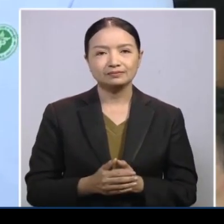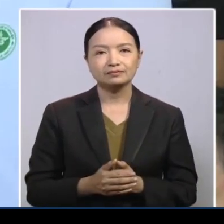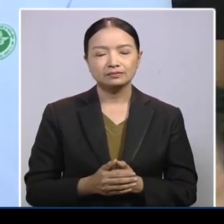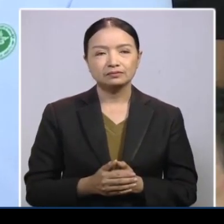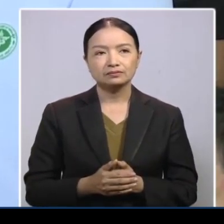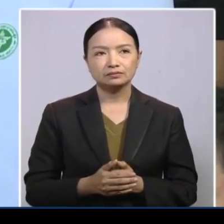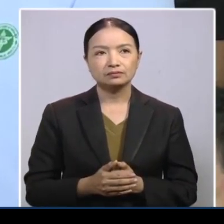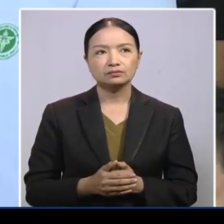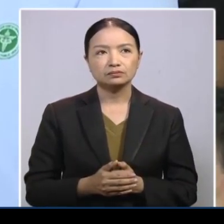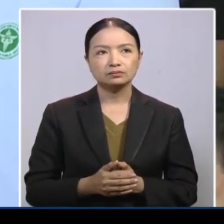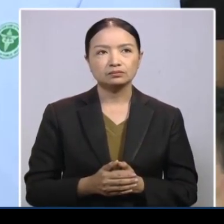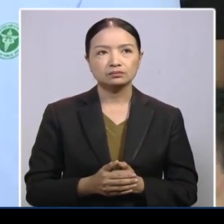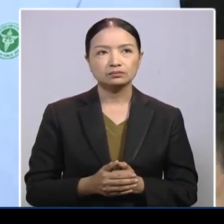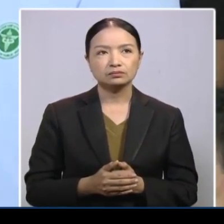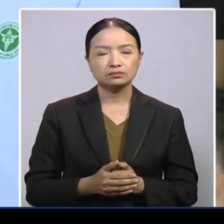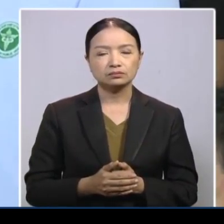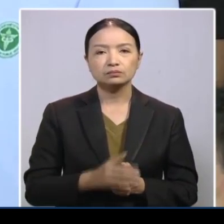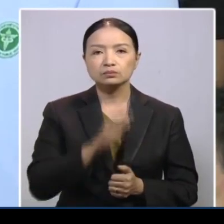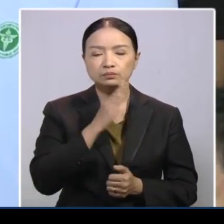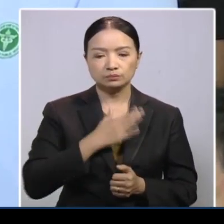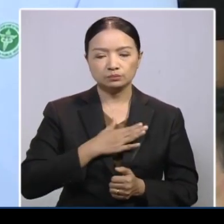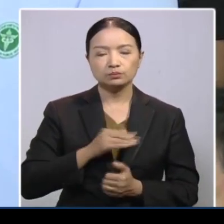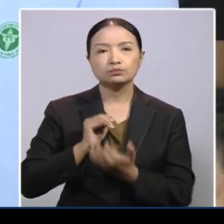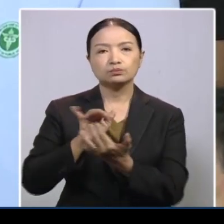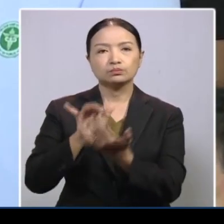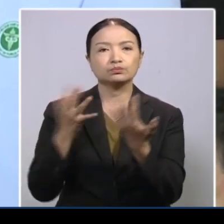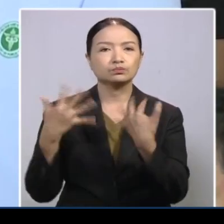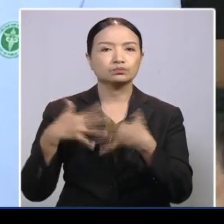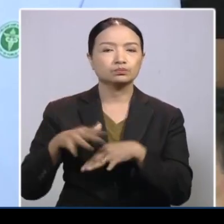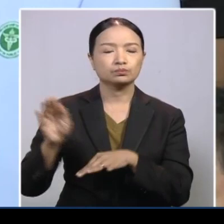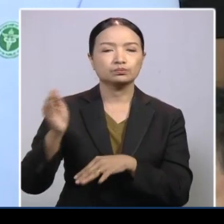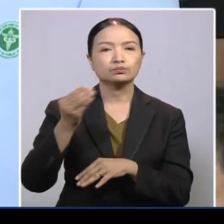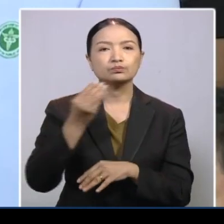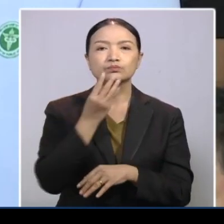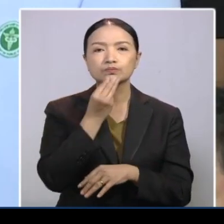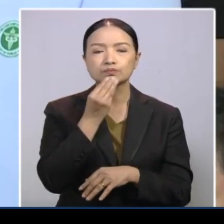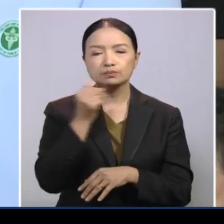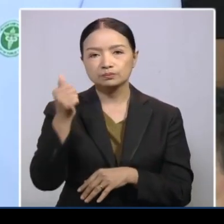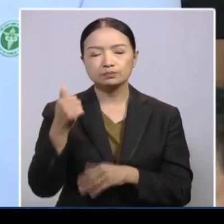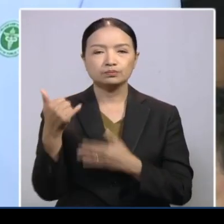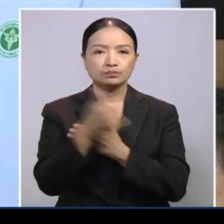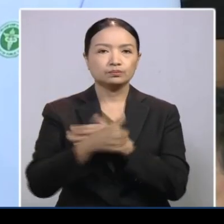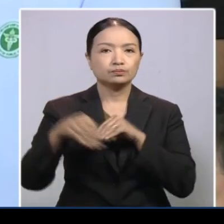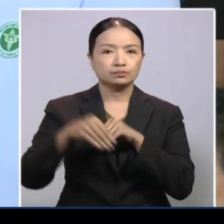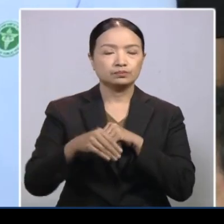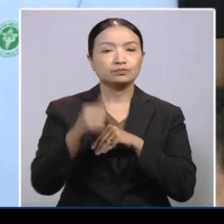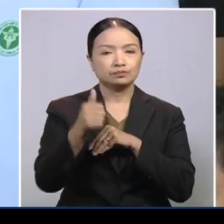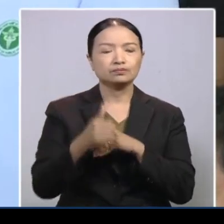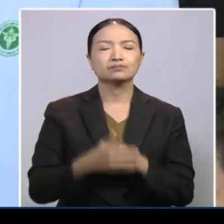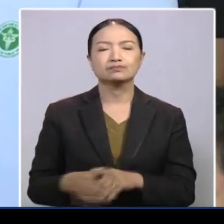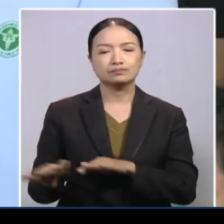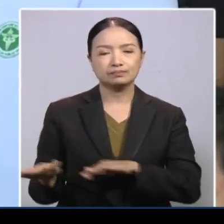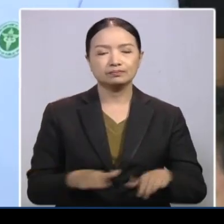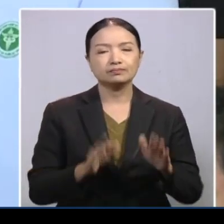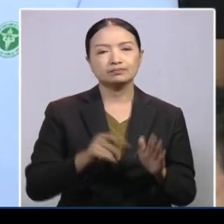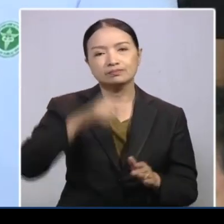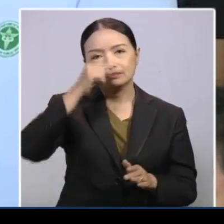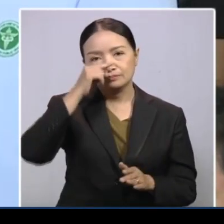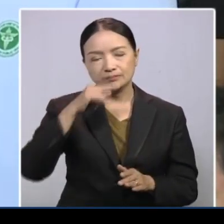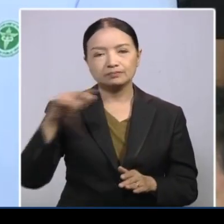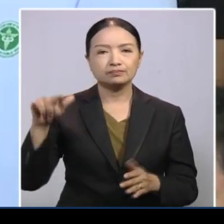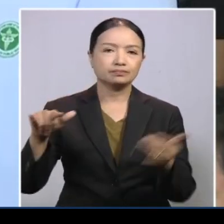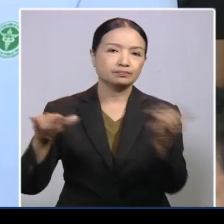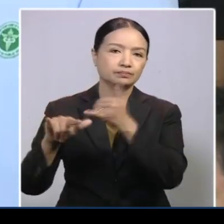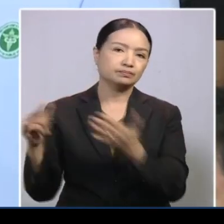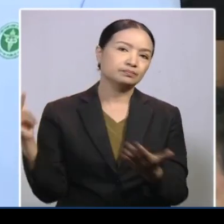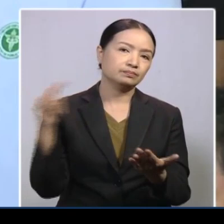ทางเราติดต่อทางอิสราเอลได้แล้วก็ประเทศข้างเคียงได้เนี่ยเราก็พร้อมที่จะนำคนไทยกลับมาเพิ่มขึ้นอีกจำนว